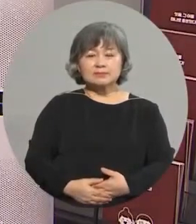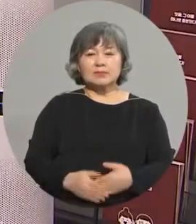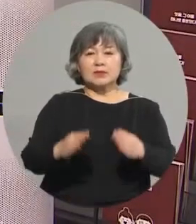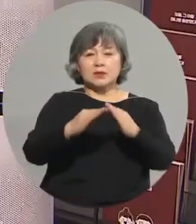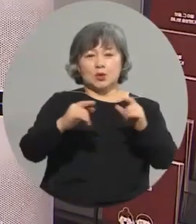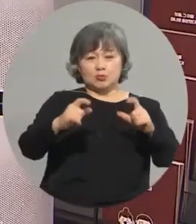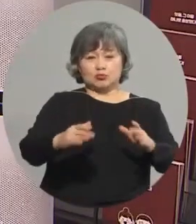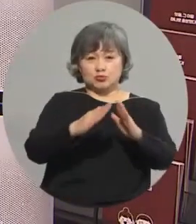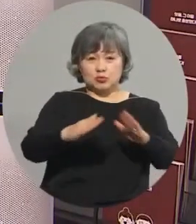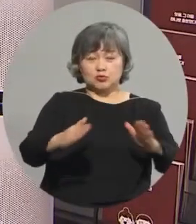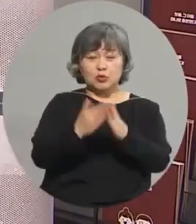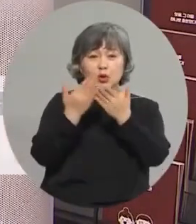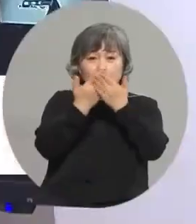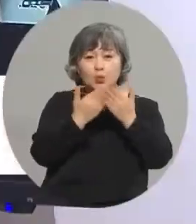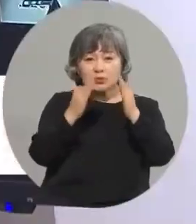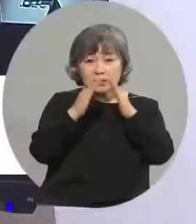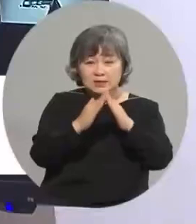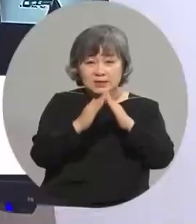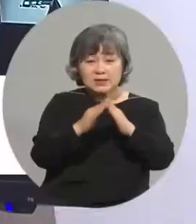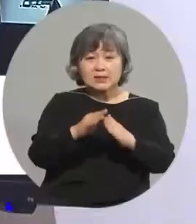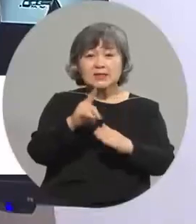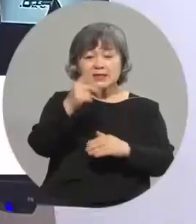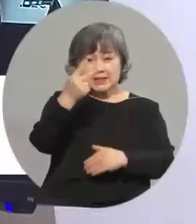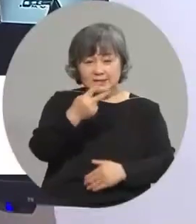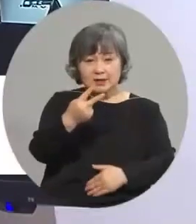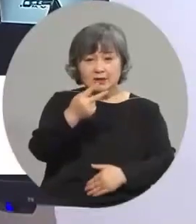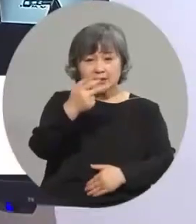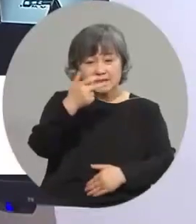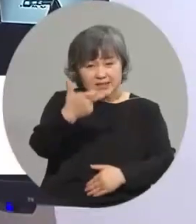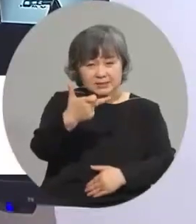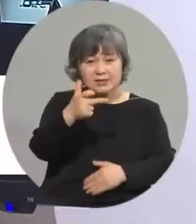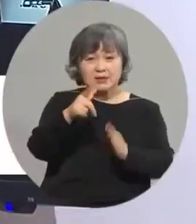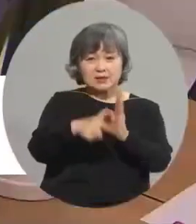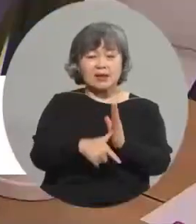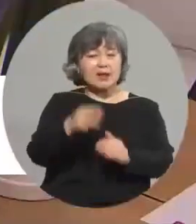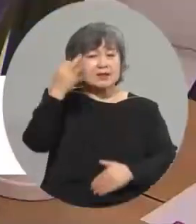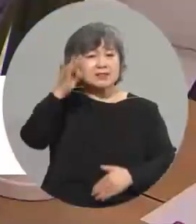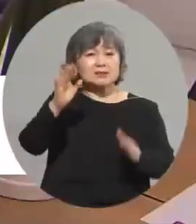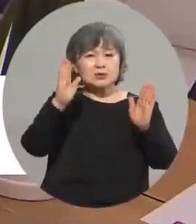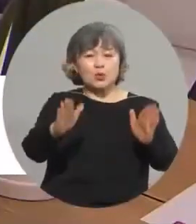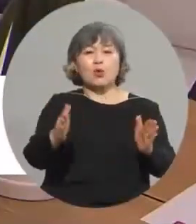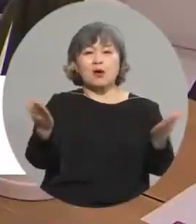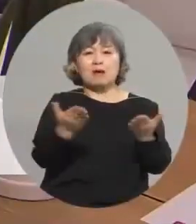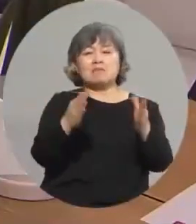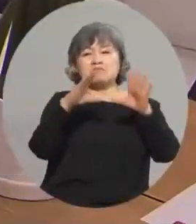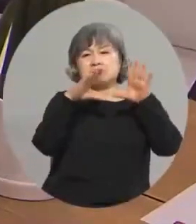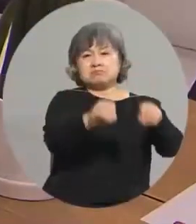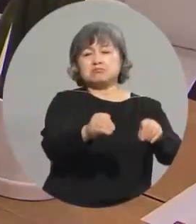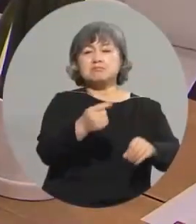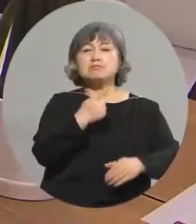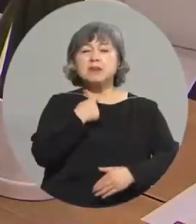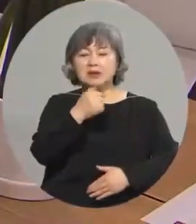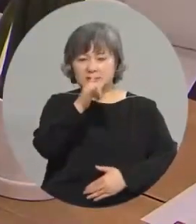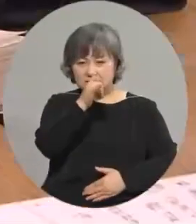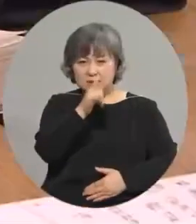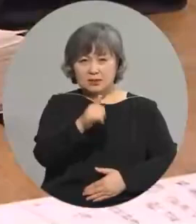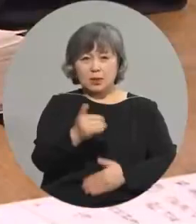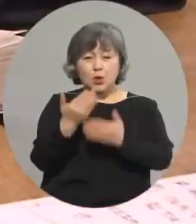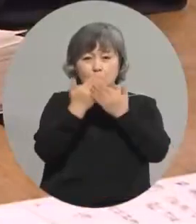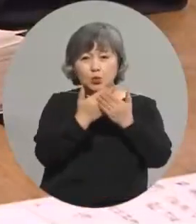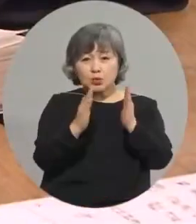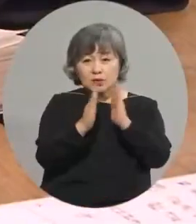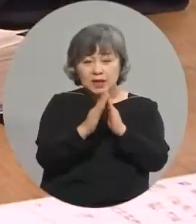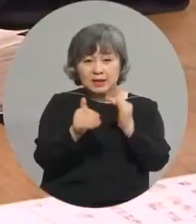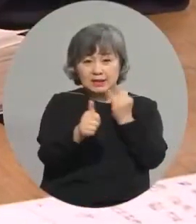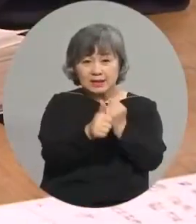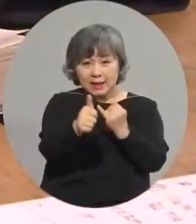전북 전주에 이 독서실은 지난 2017년 교육 당국으로부터 열흘 동안 영업정지 처분을 받았습니다 독서실에서